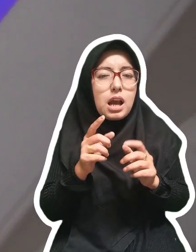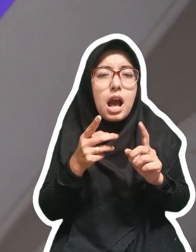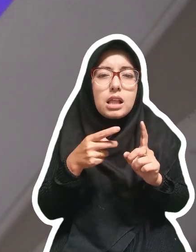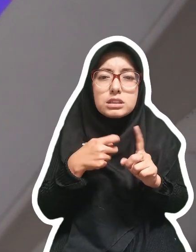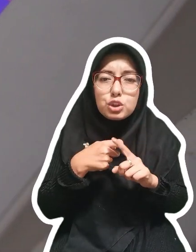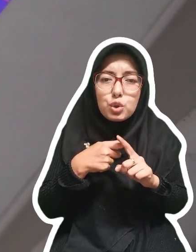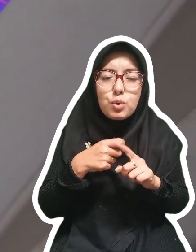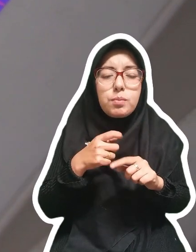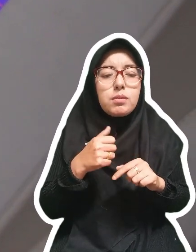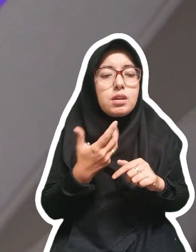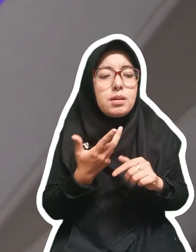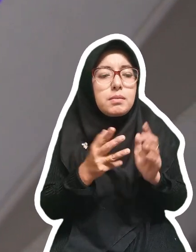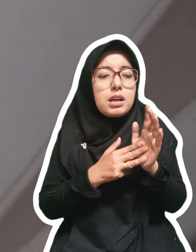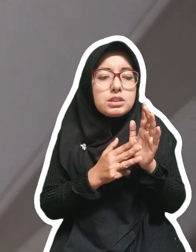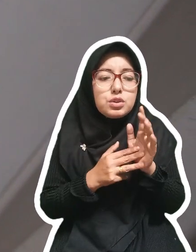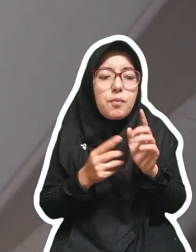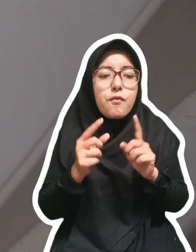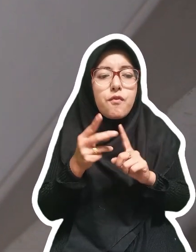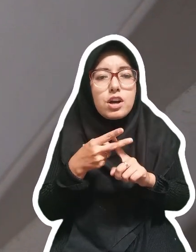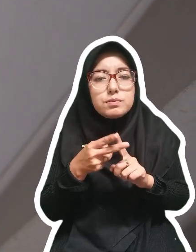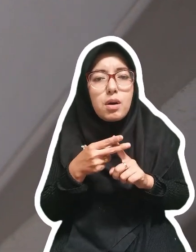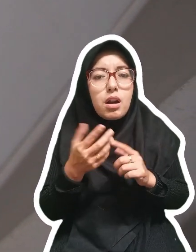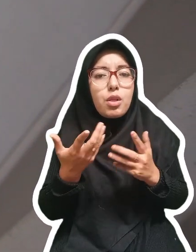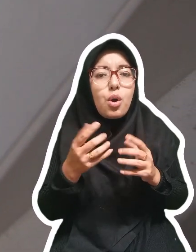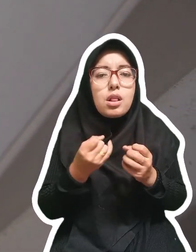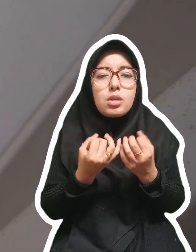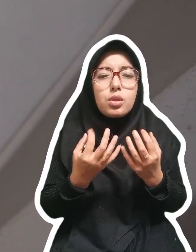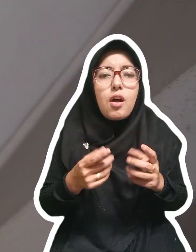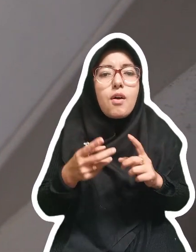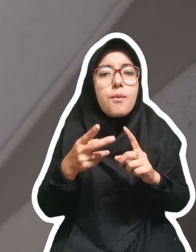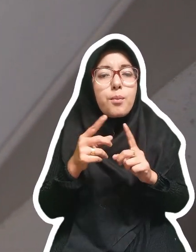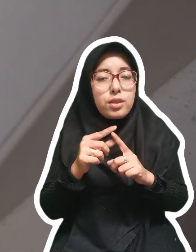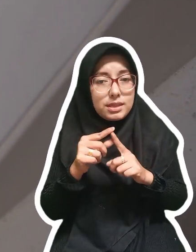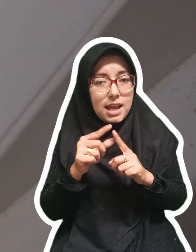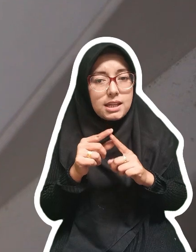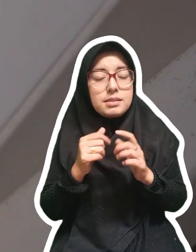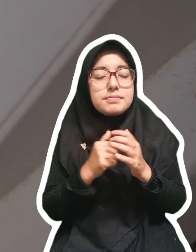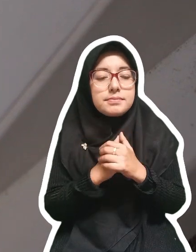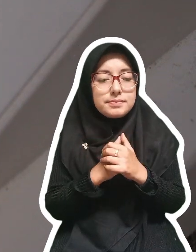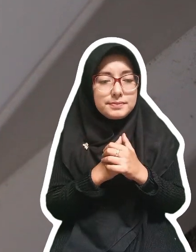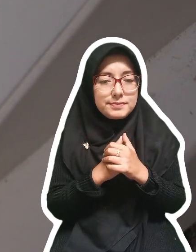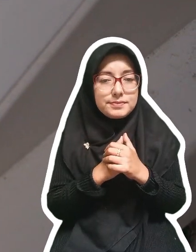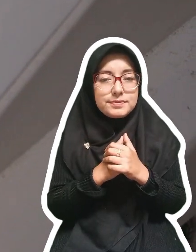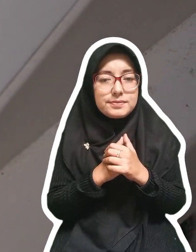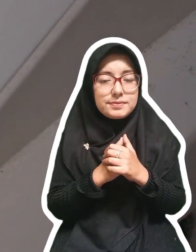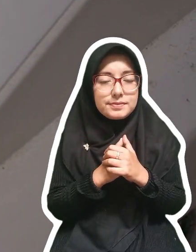kalsium, magnesium, fosfor, dan total protein.